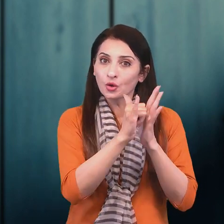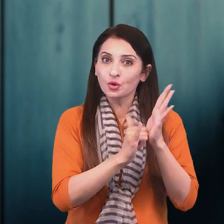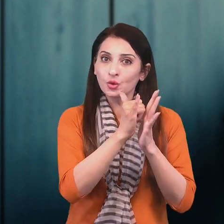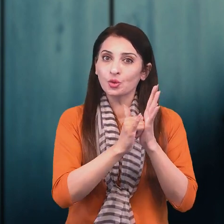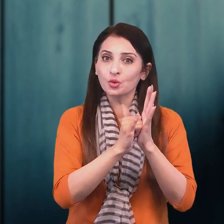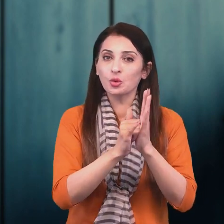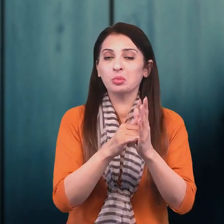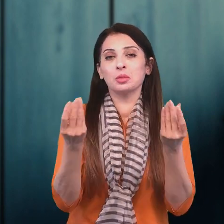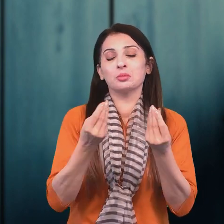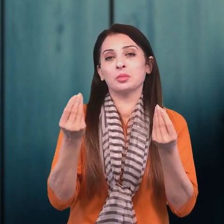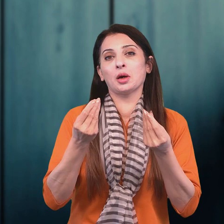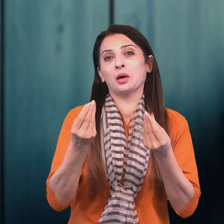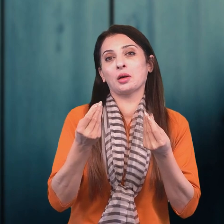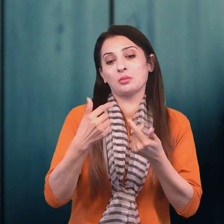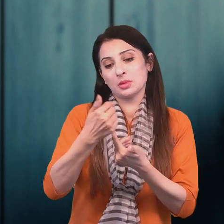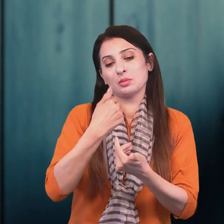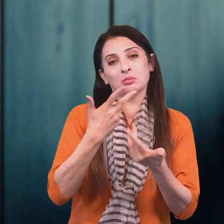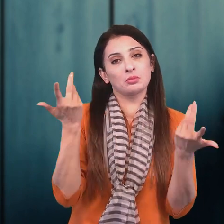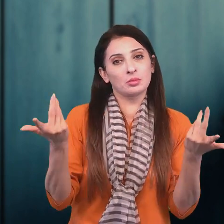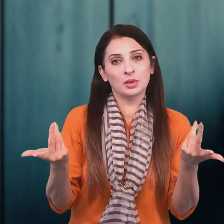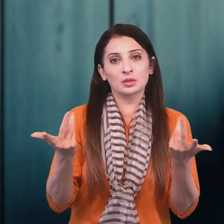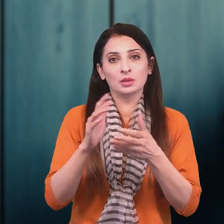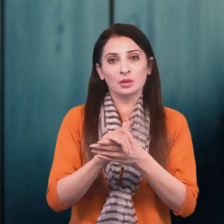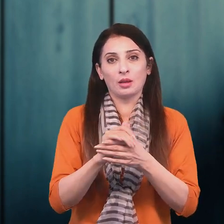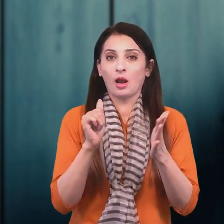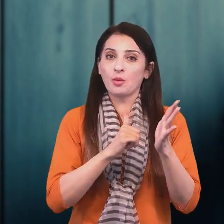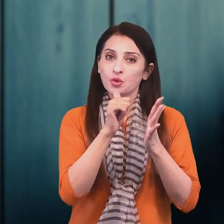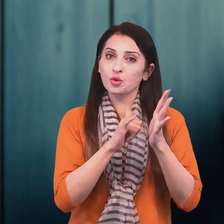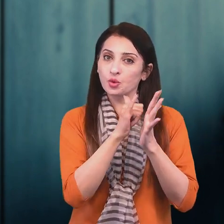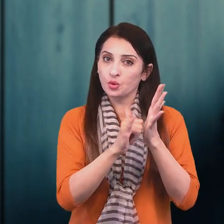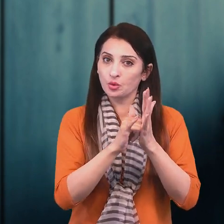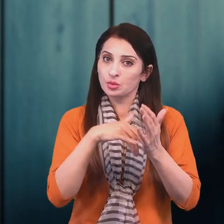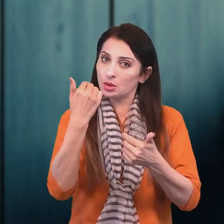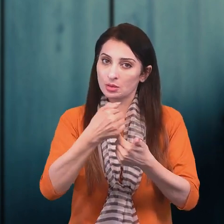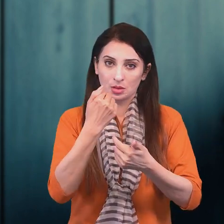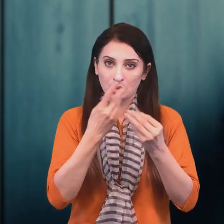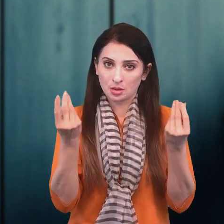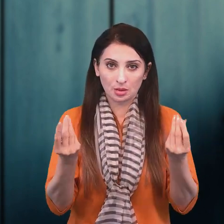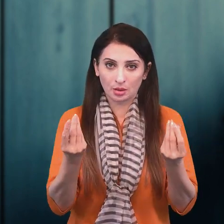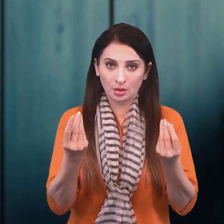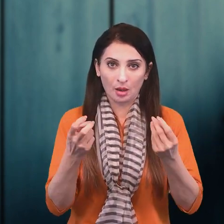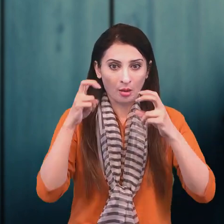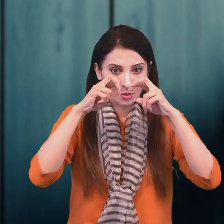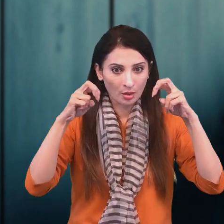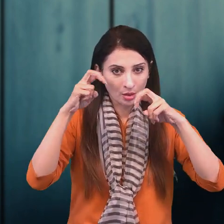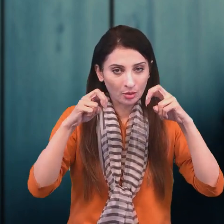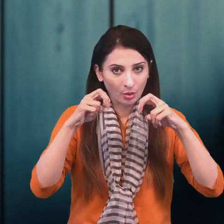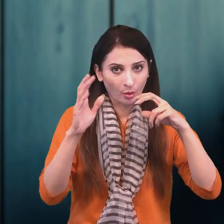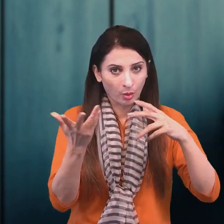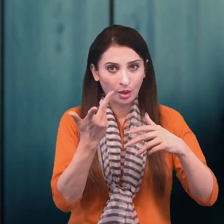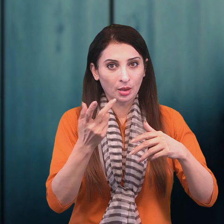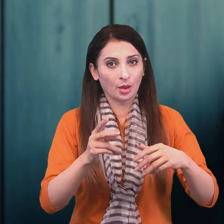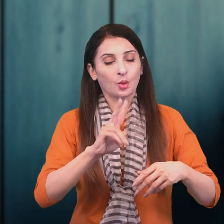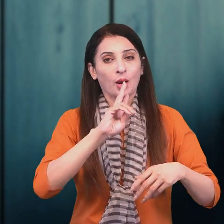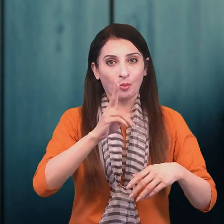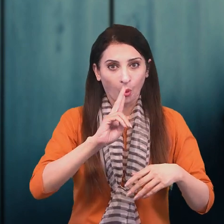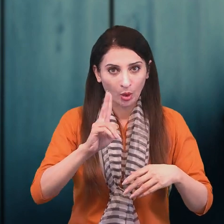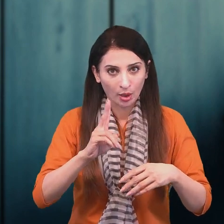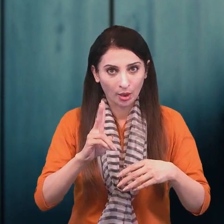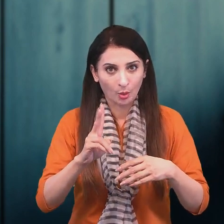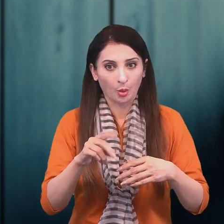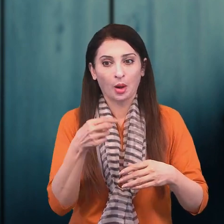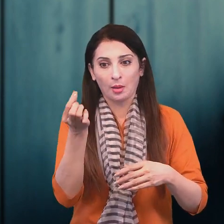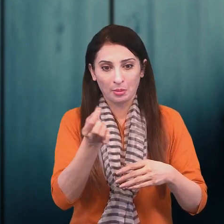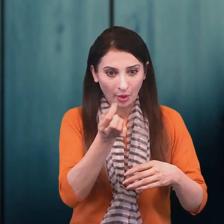آپ کی ایک سب سے بڑی دنیا کی یونیورسٹی ہے. آپ وہاں پر جا کے چیزیں سیکھ سکتے ہیں. آپ اپنی تحقیق کو، آپ اپنی اسپیکنگ